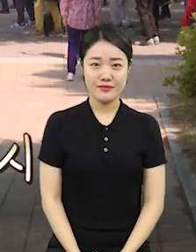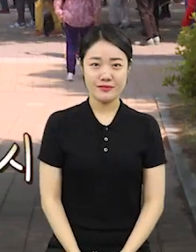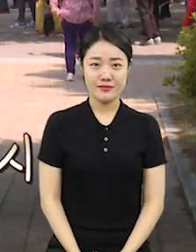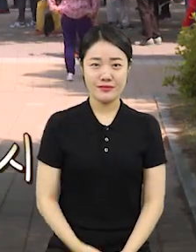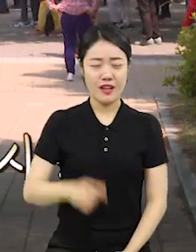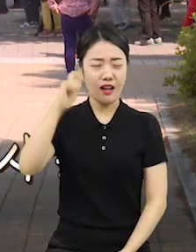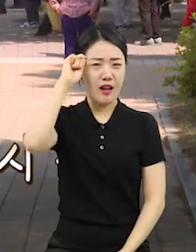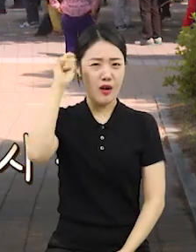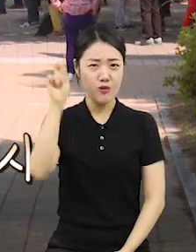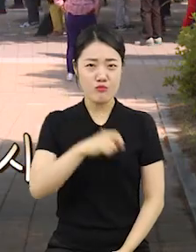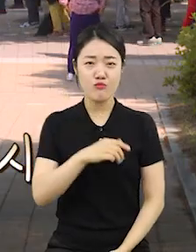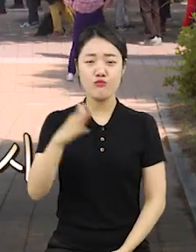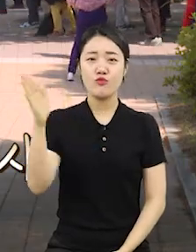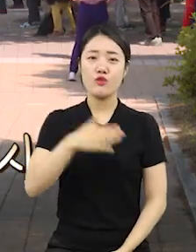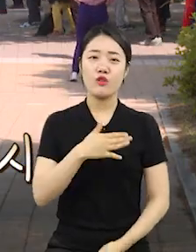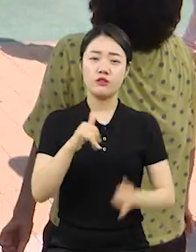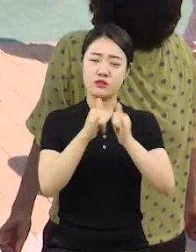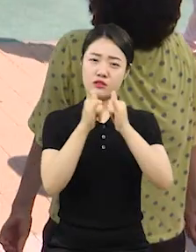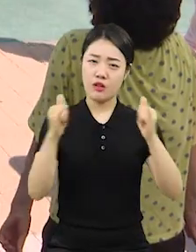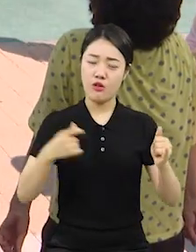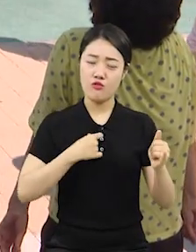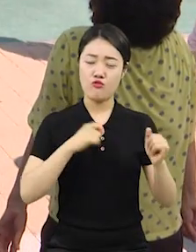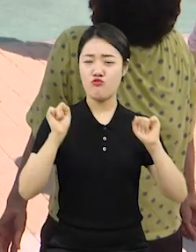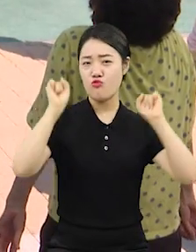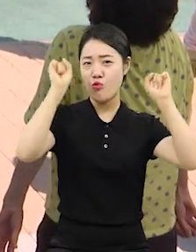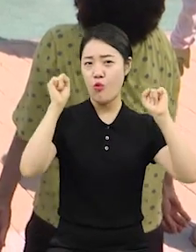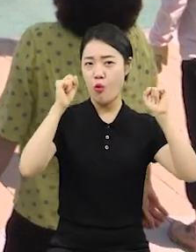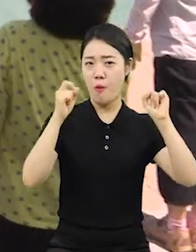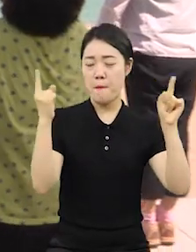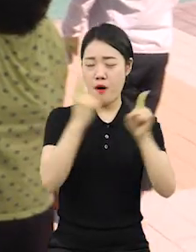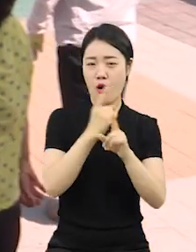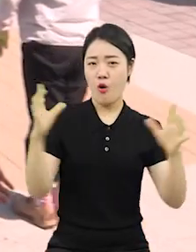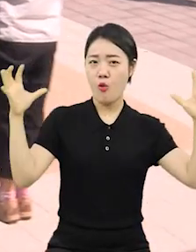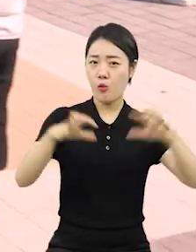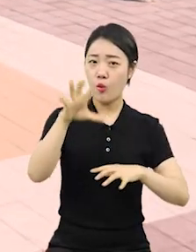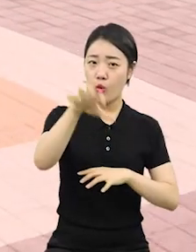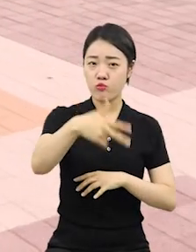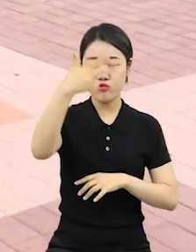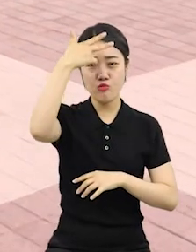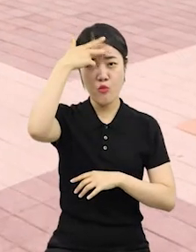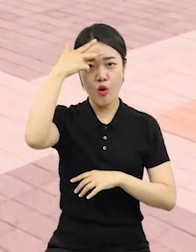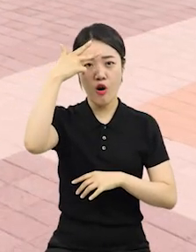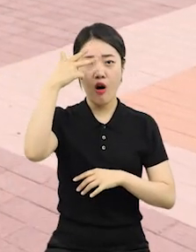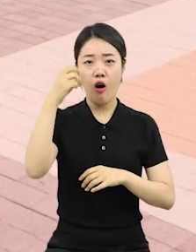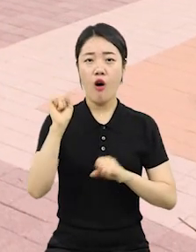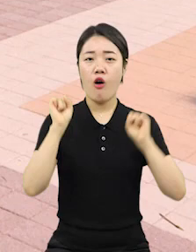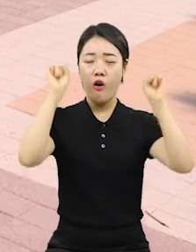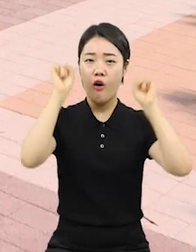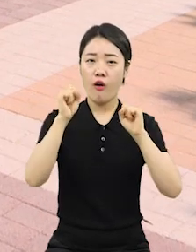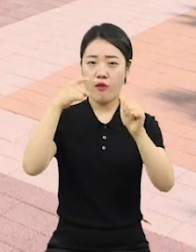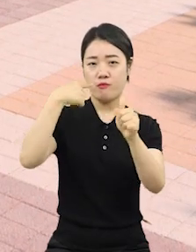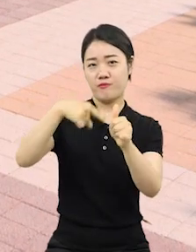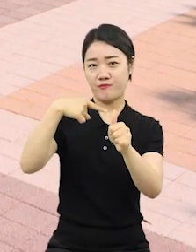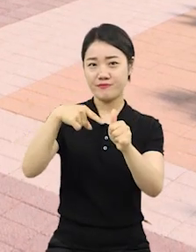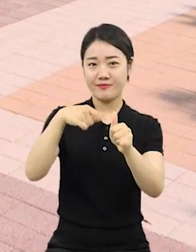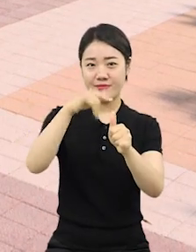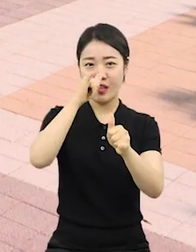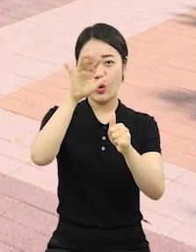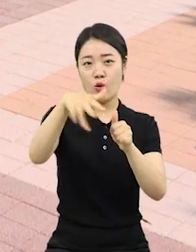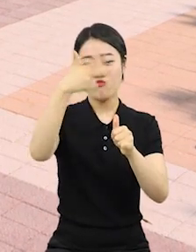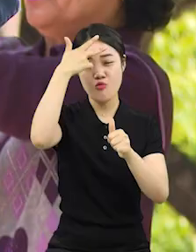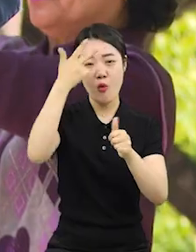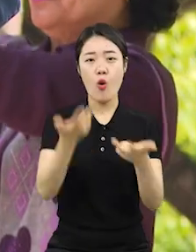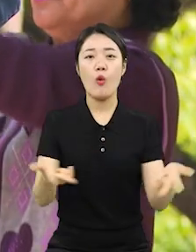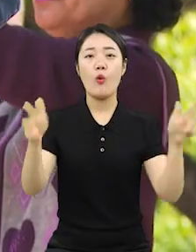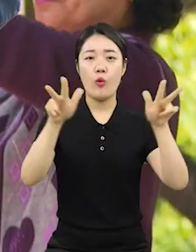이른 오전부터 꽤 많은 사람들이 운동복 차림으로 모여있는 이곳은 부평구 건강걷기 교실이 열리고 있는